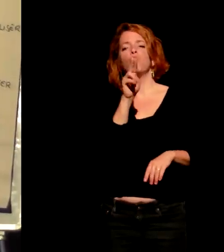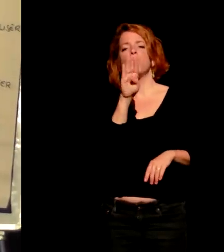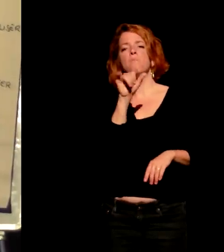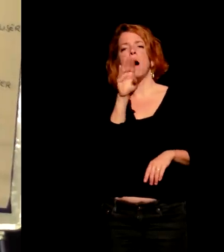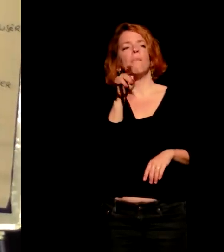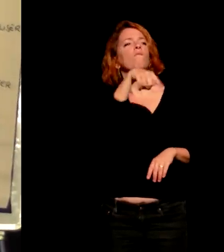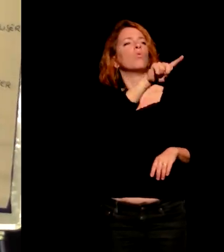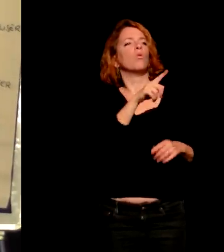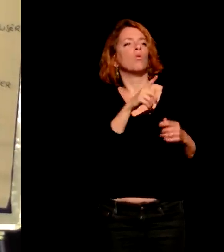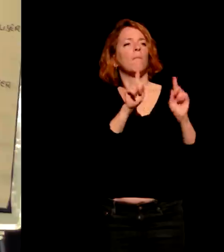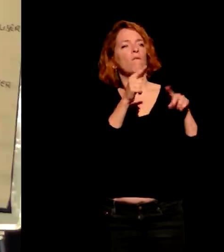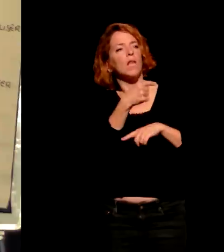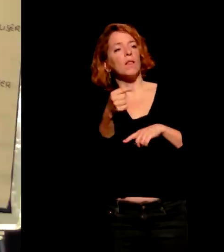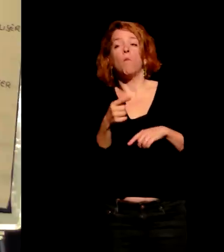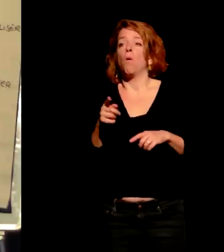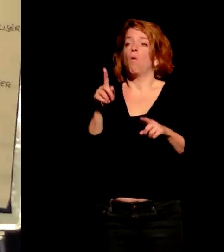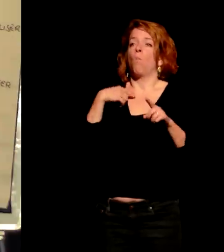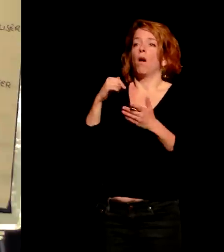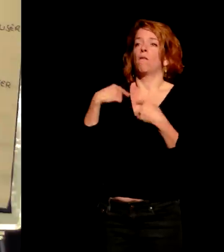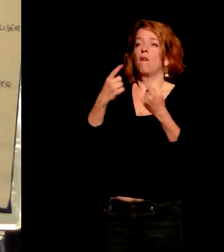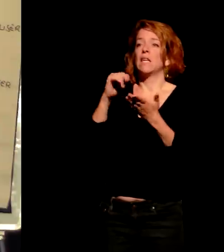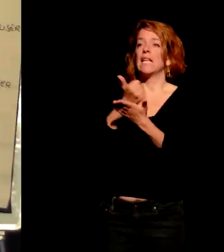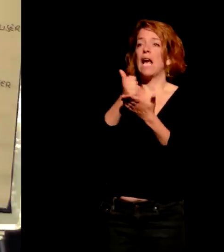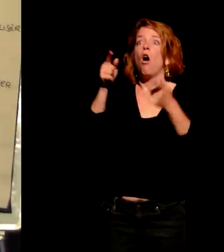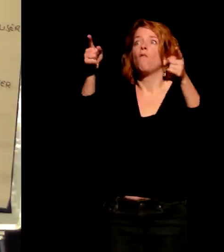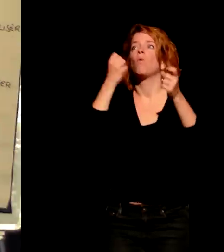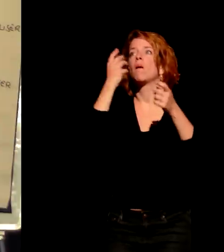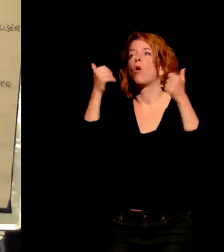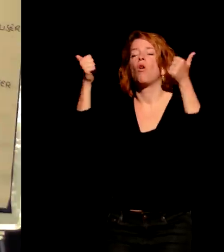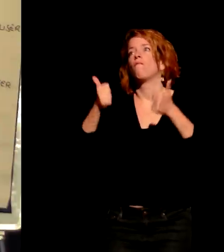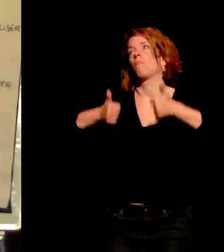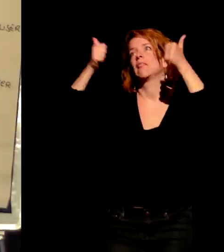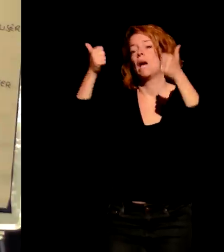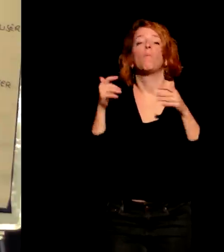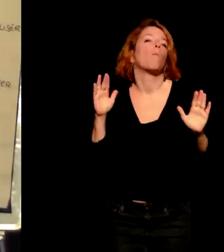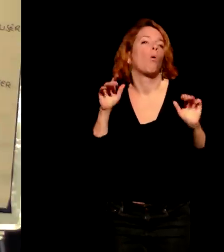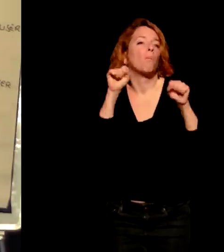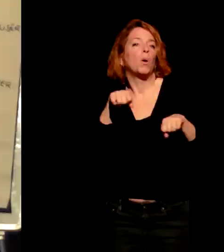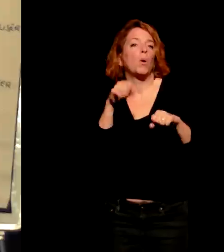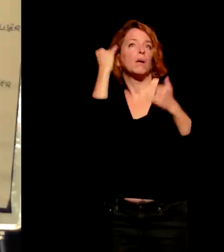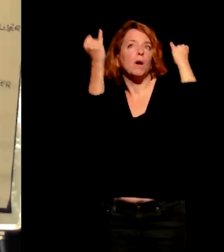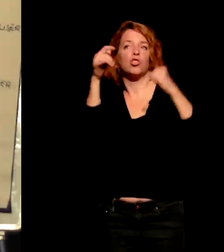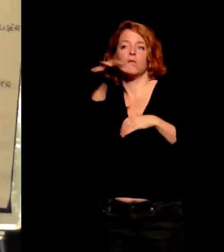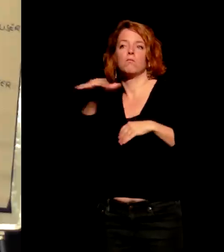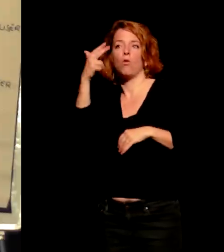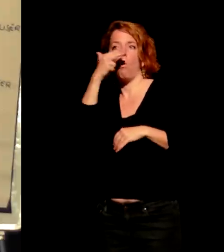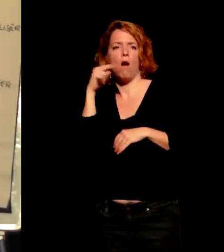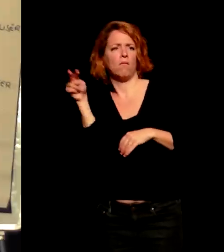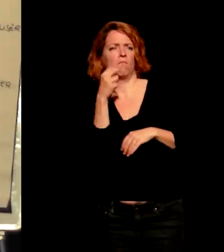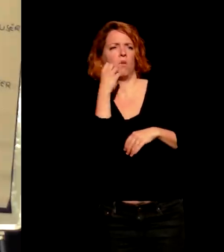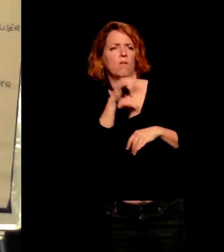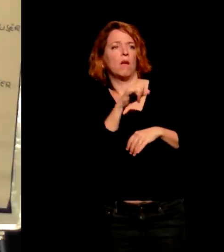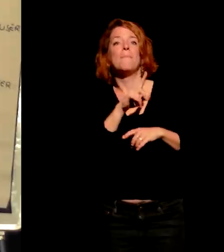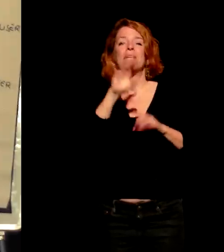parfois péjoré, quoique souvent, moi quand je suis allé au Sénégal en tout cas, c'était plutôt à vous les blancs, vous êtes formidables. Enfin, on peut imaginer qu'on soit péjoré, mais par contre on n'est pas discriminé